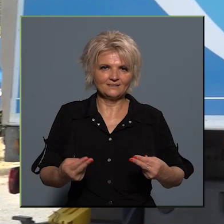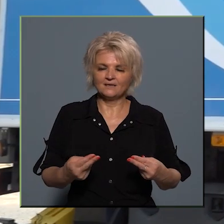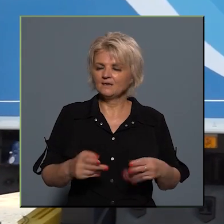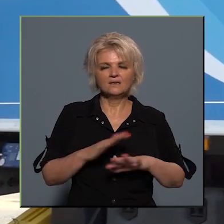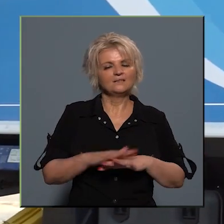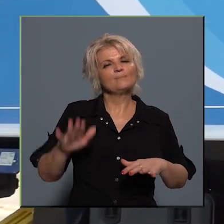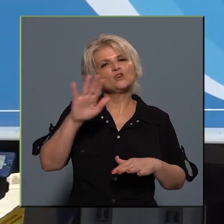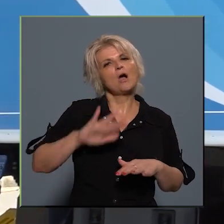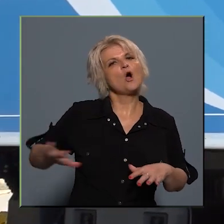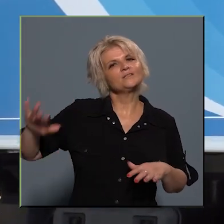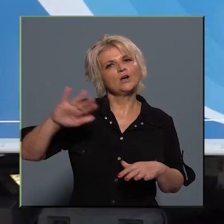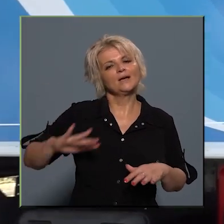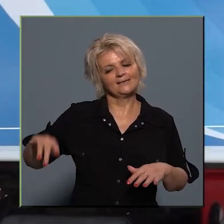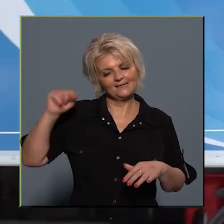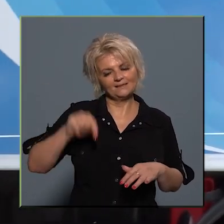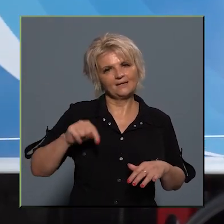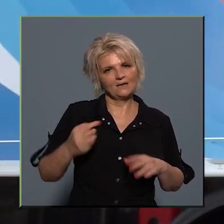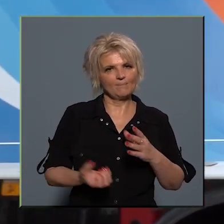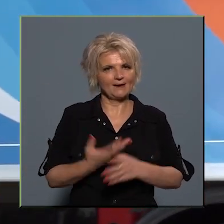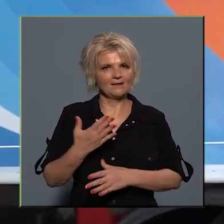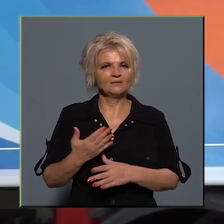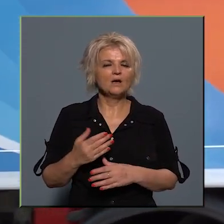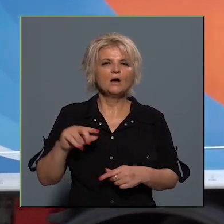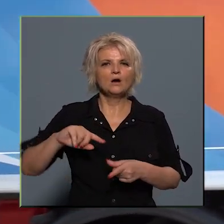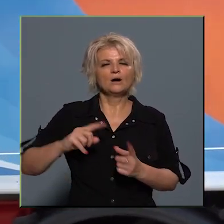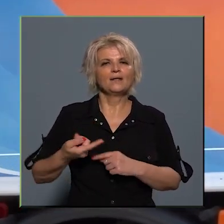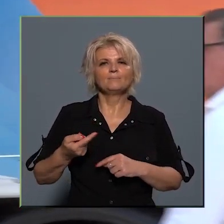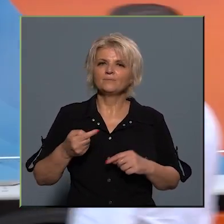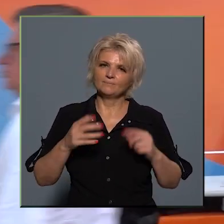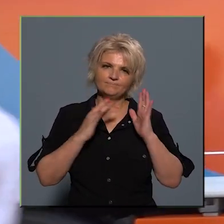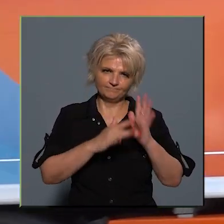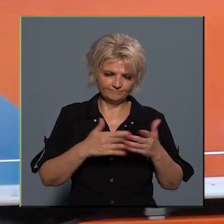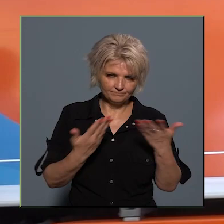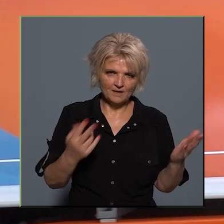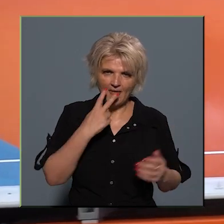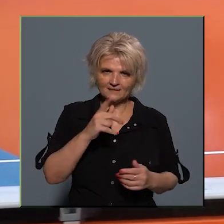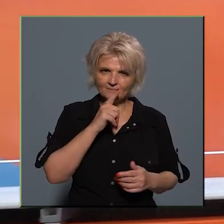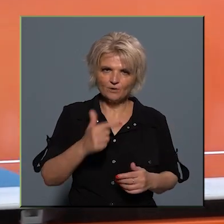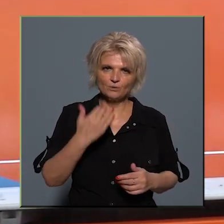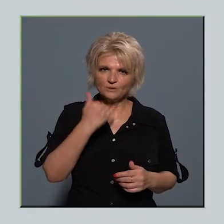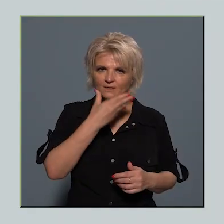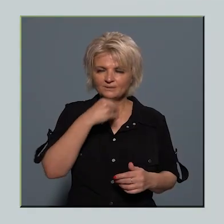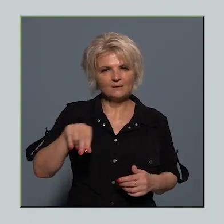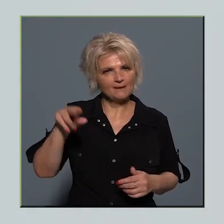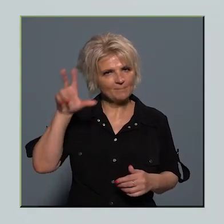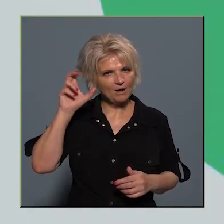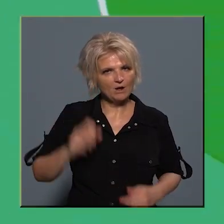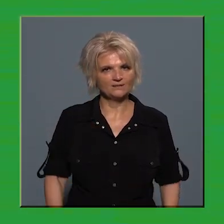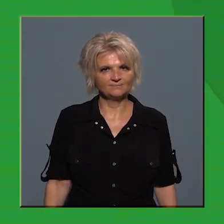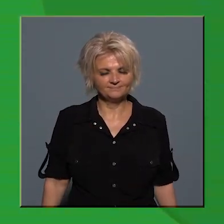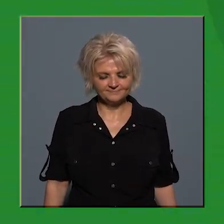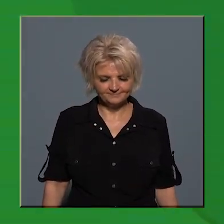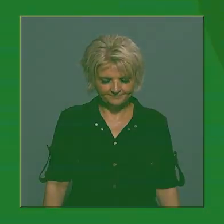csak a hazai itteni megjelenése, hanem az implementálását is már látni fogjuk. Köszönöm szépen a lehetőséget, és köszönöm, hogy meghallgattam.